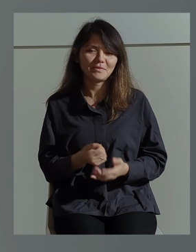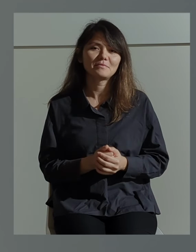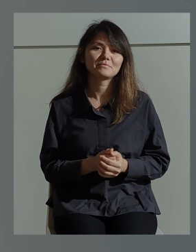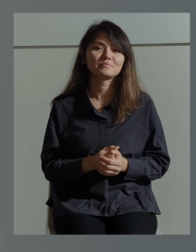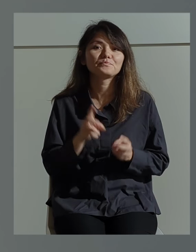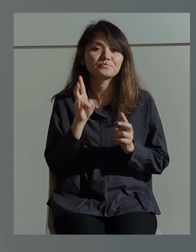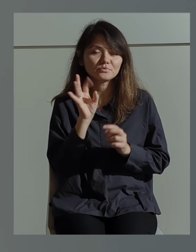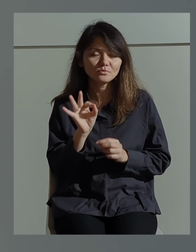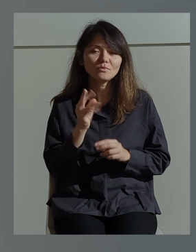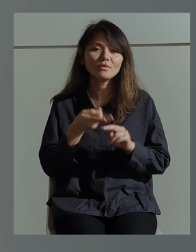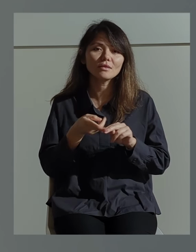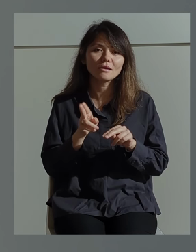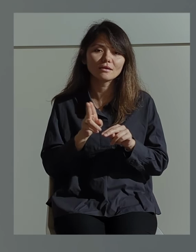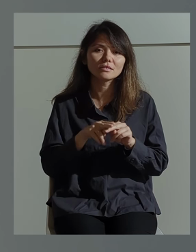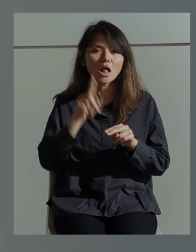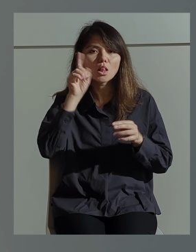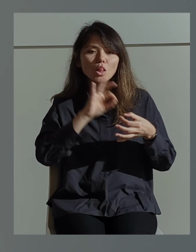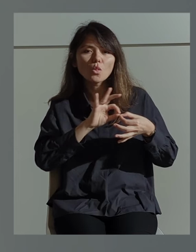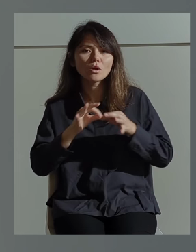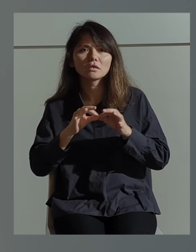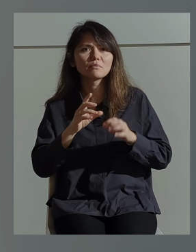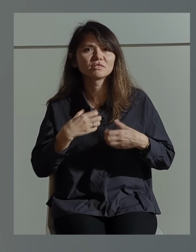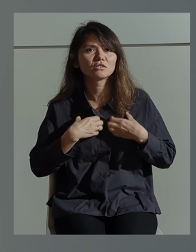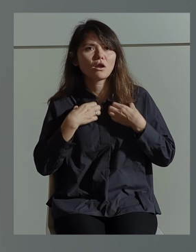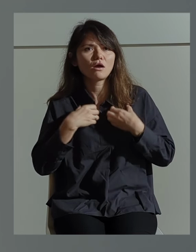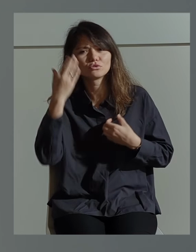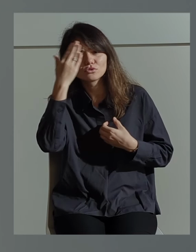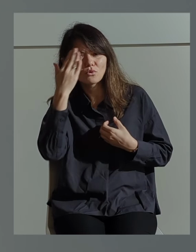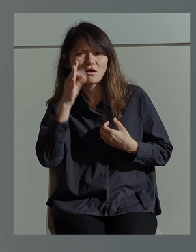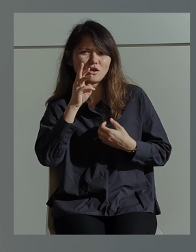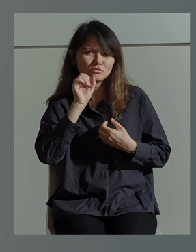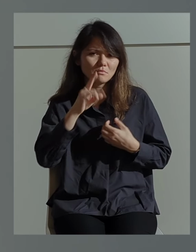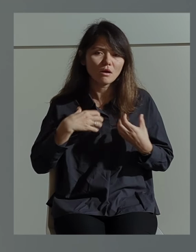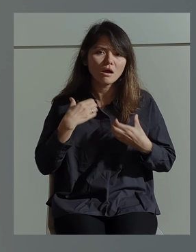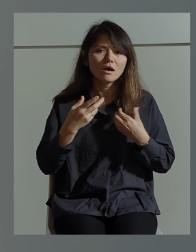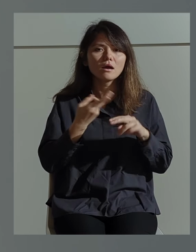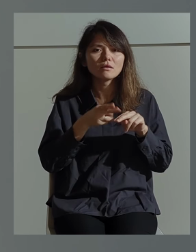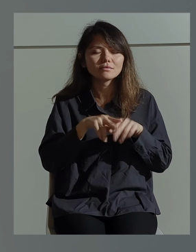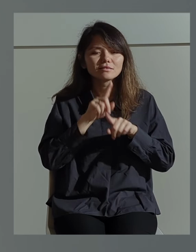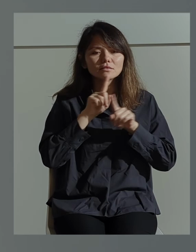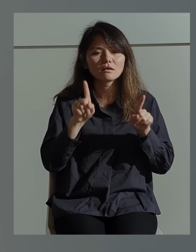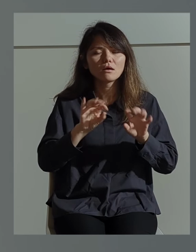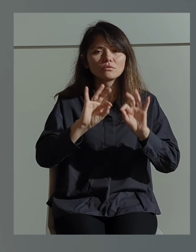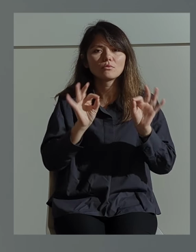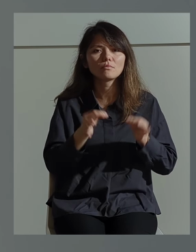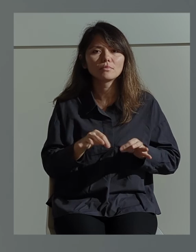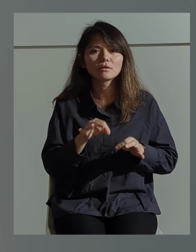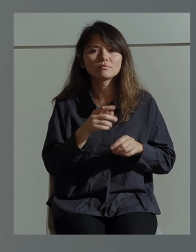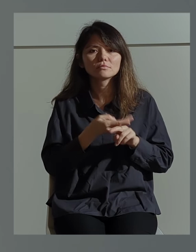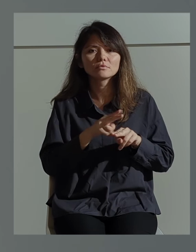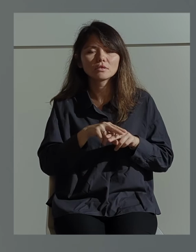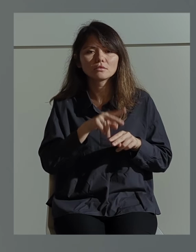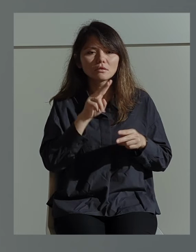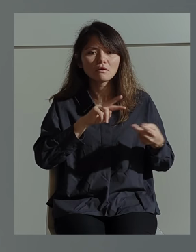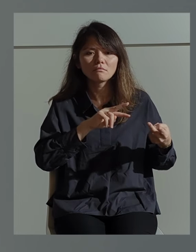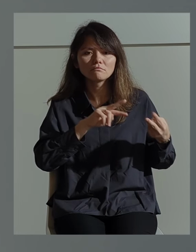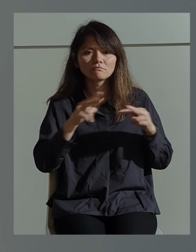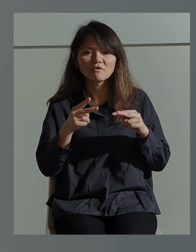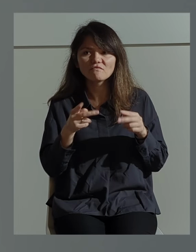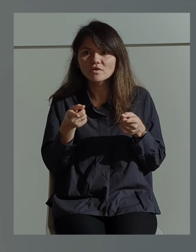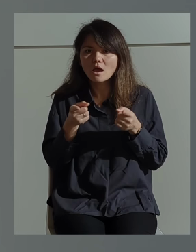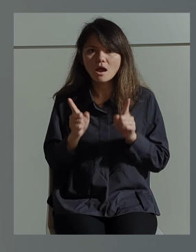Однако вот эта логика страшного сна логика кошмаров каким-то странным образом иногда запечатлевается в реальности в этом